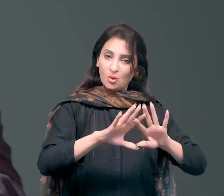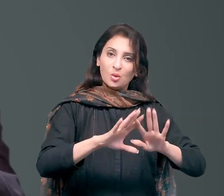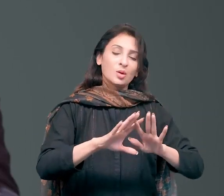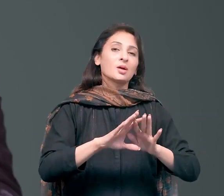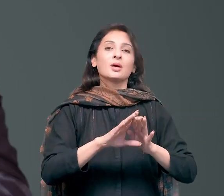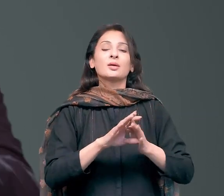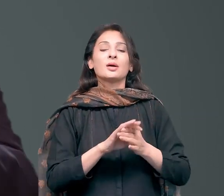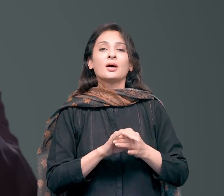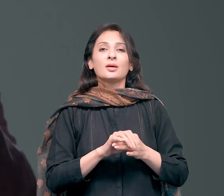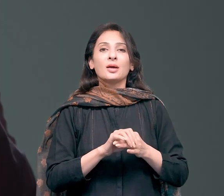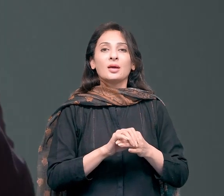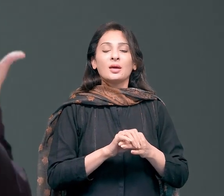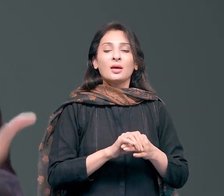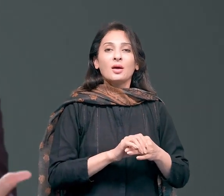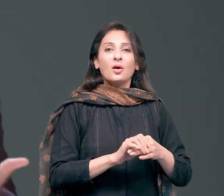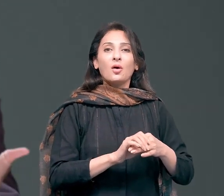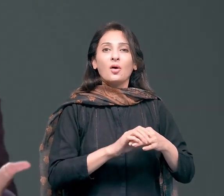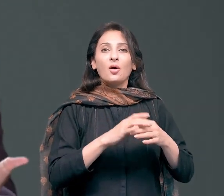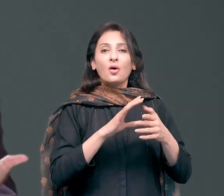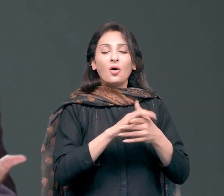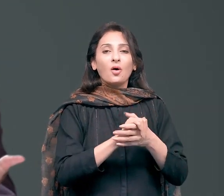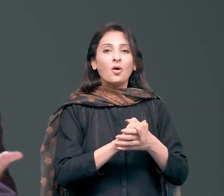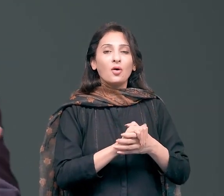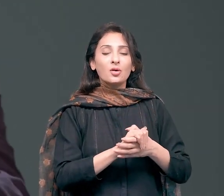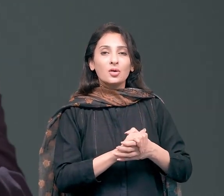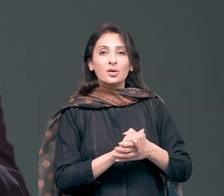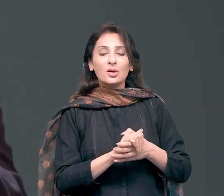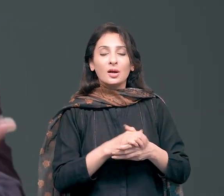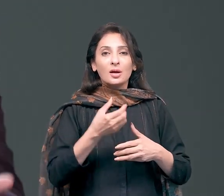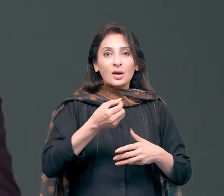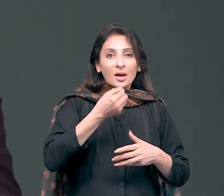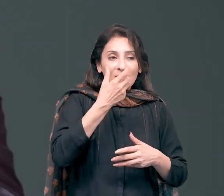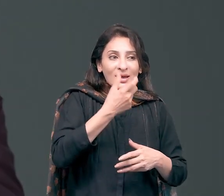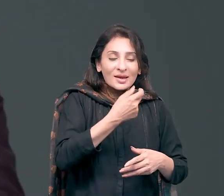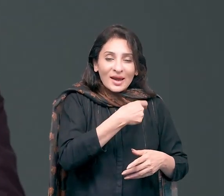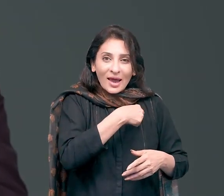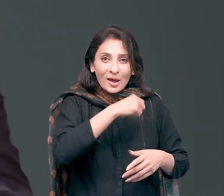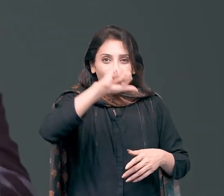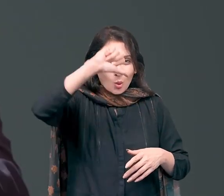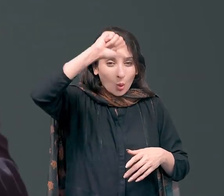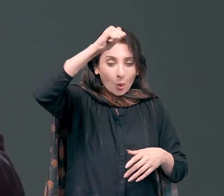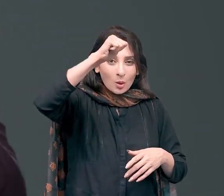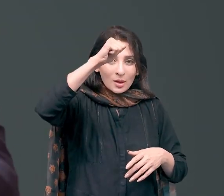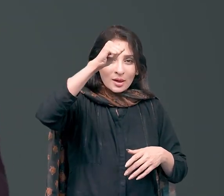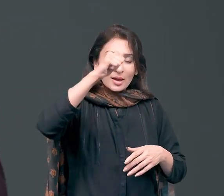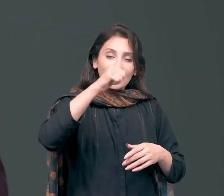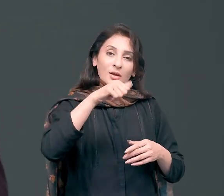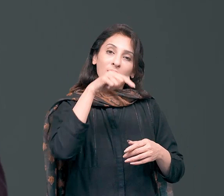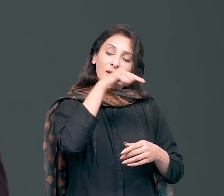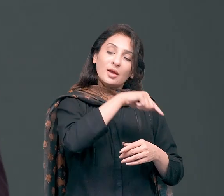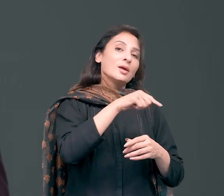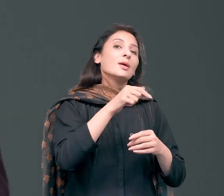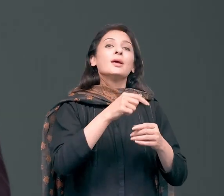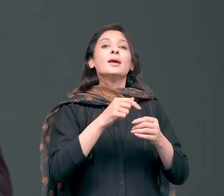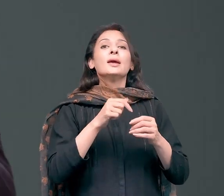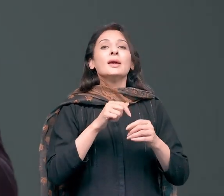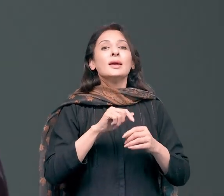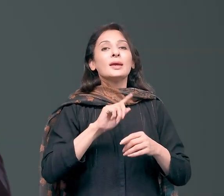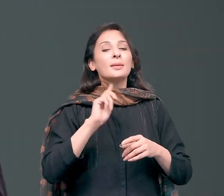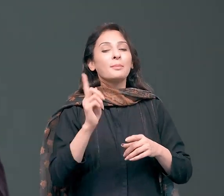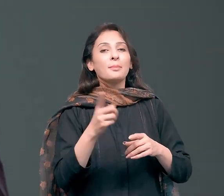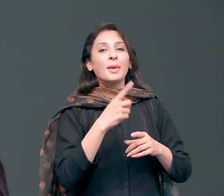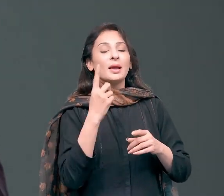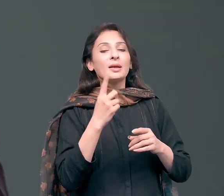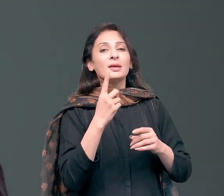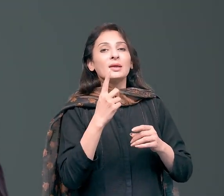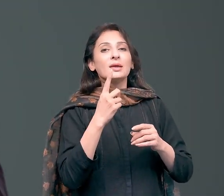ہٹا کر جواہر لال نہرو پریزیڈنٹ بن گئے۔ جب وہ پریزیڈنٹ بن گئے تو انہوں نے جو پہلی پریس کانفرنس کی، اسی